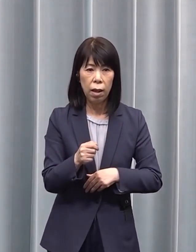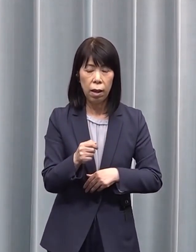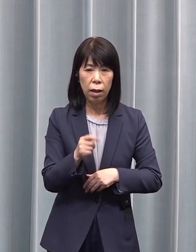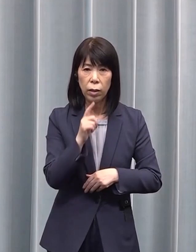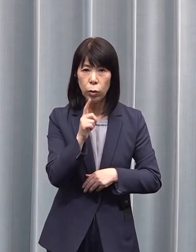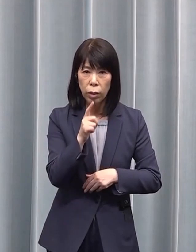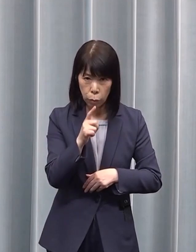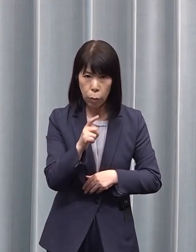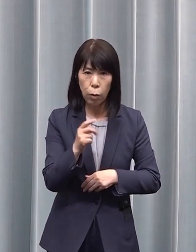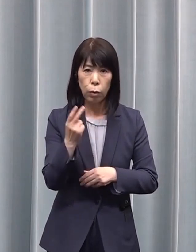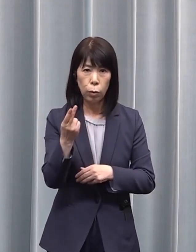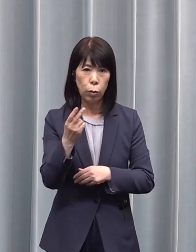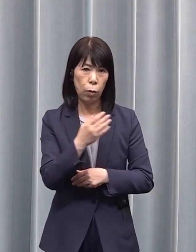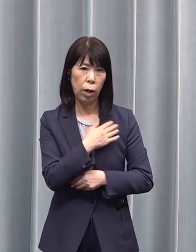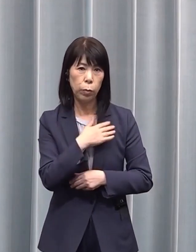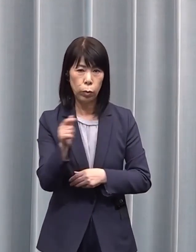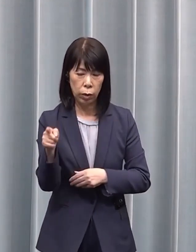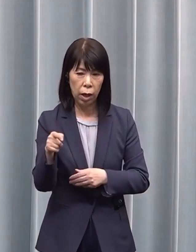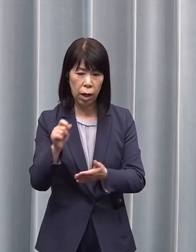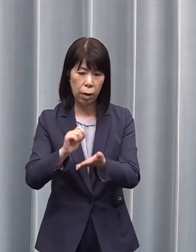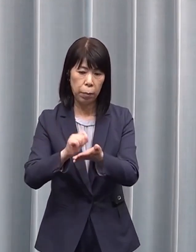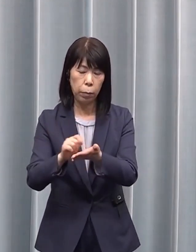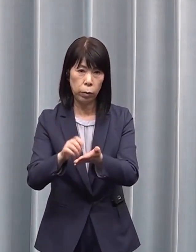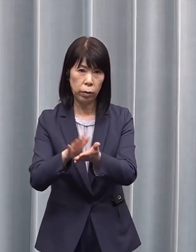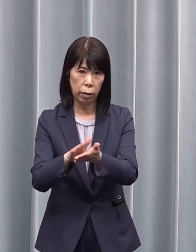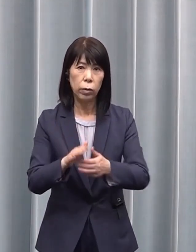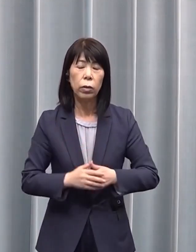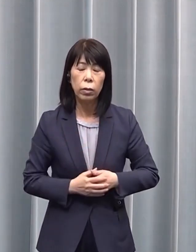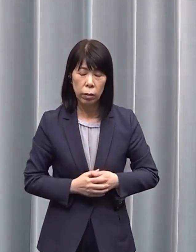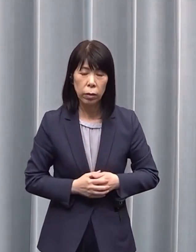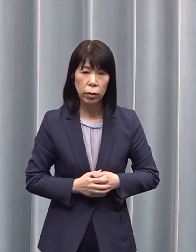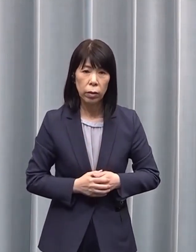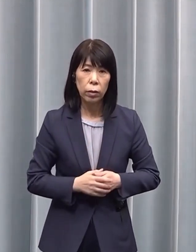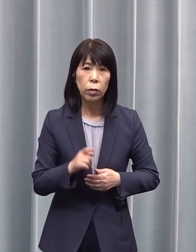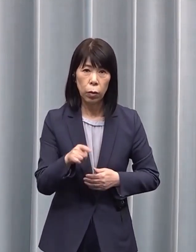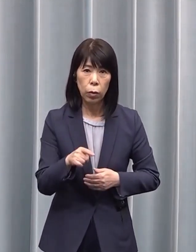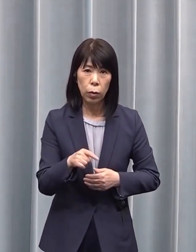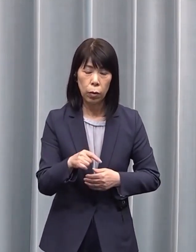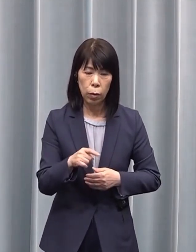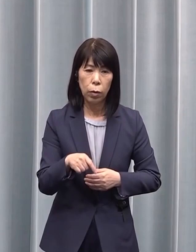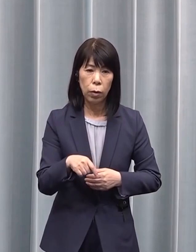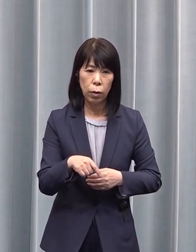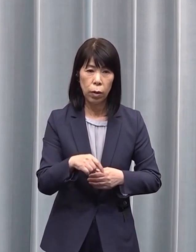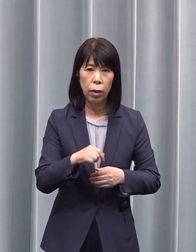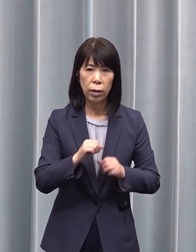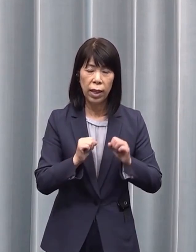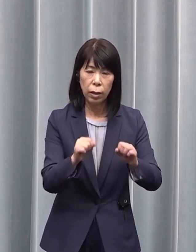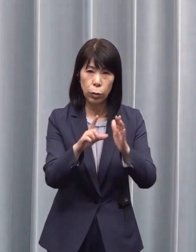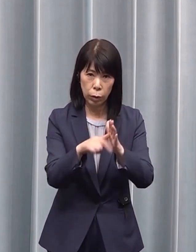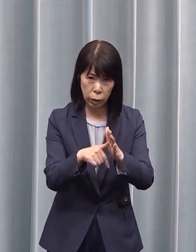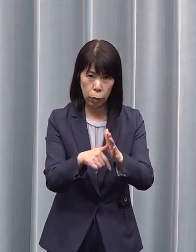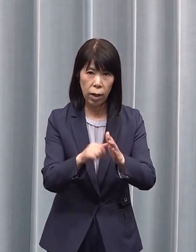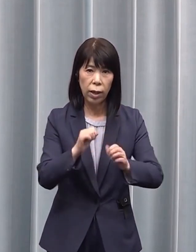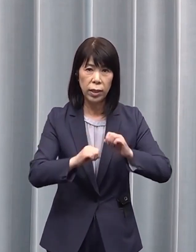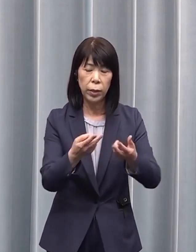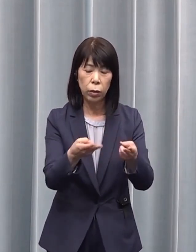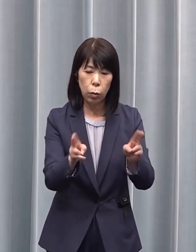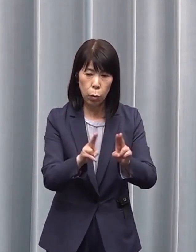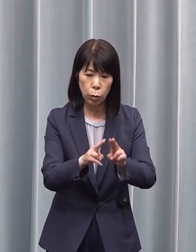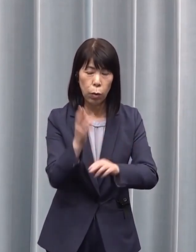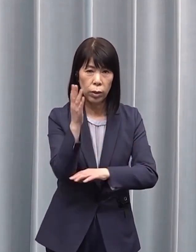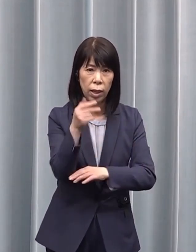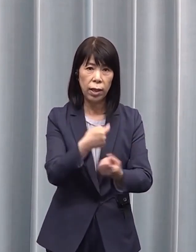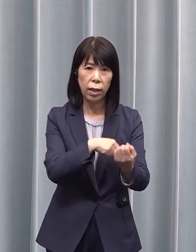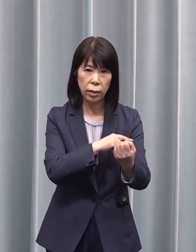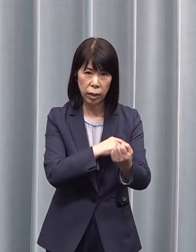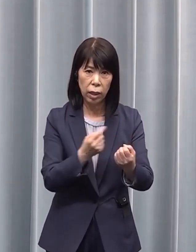挙げております。でかつですね、実現するときはもう自民党政権に戻っている、今の機会しかここの整備は